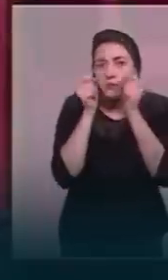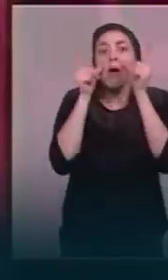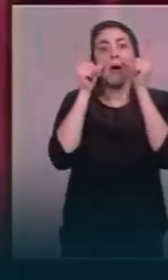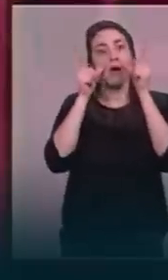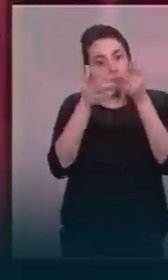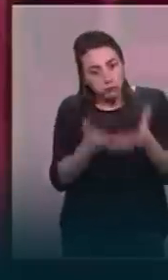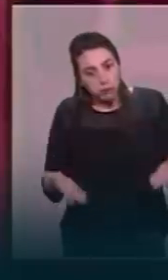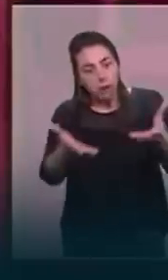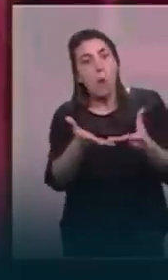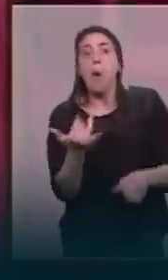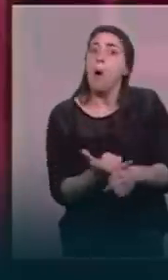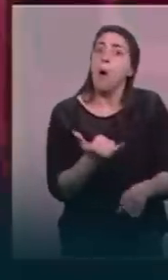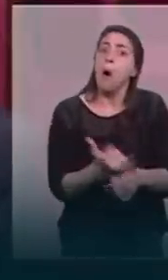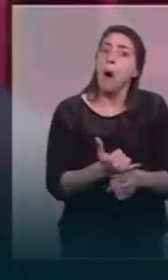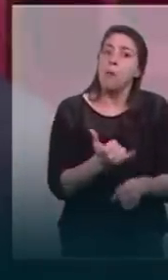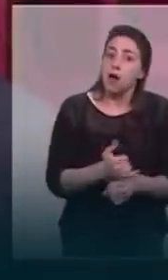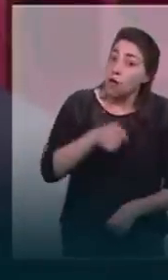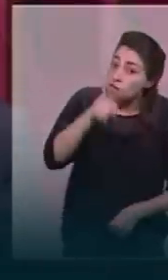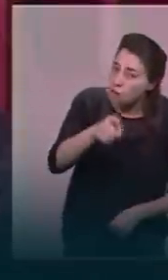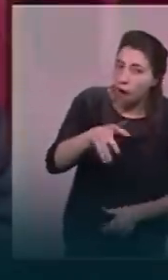situation, vous, le grand avocat.